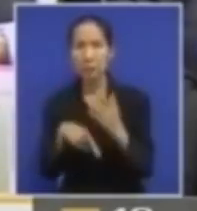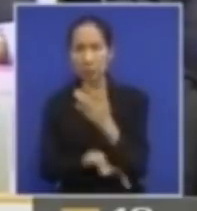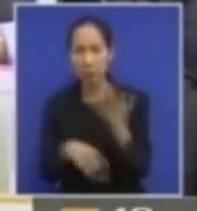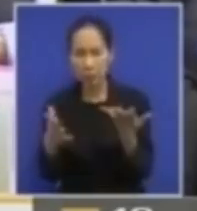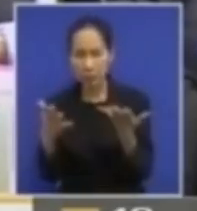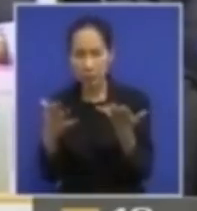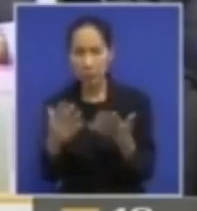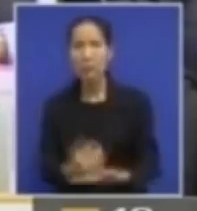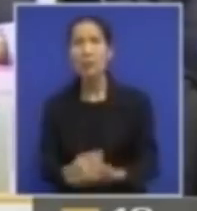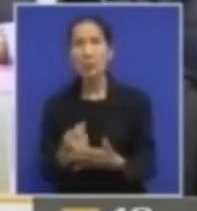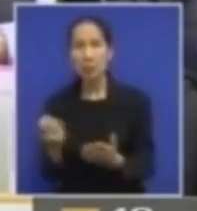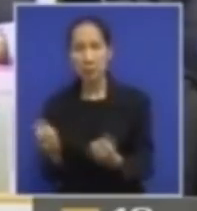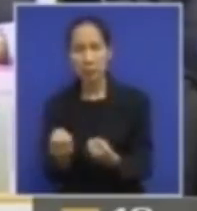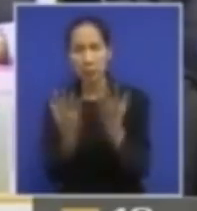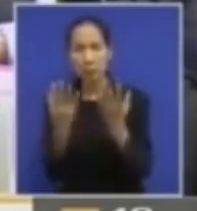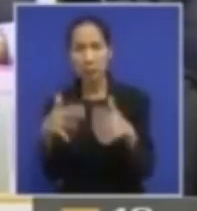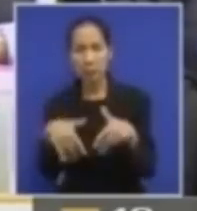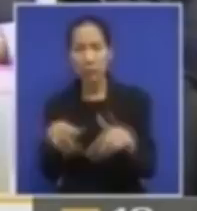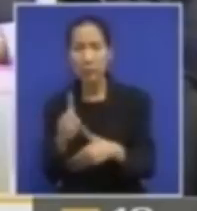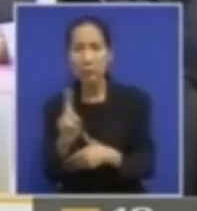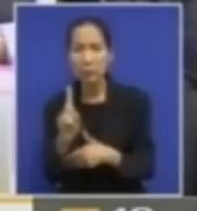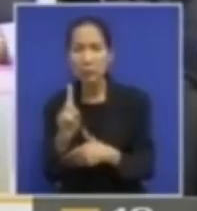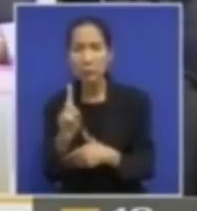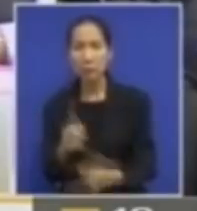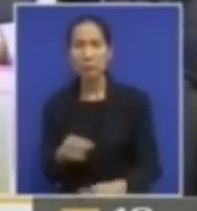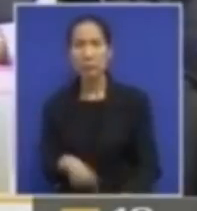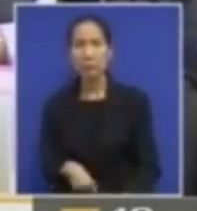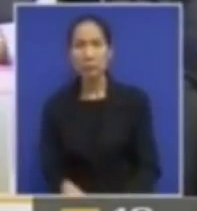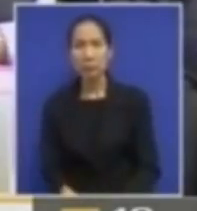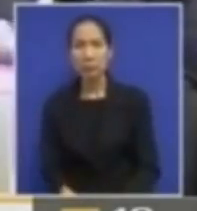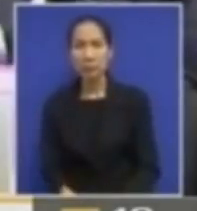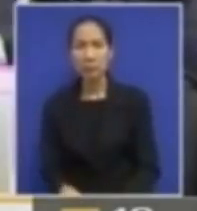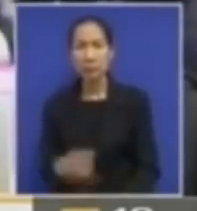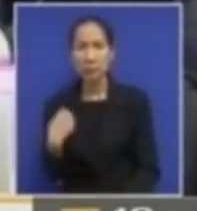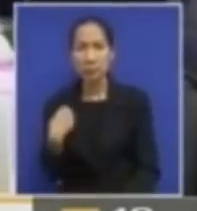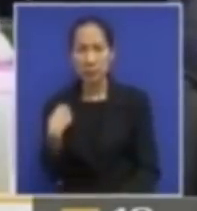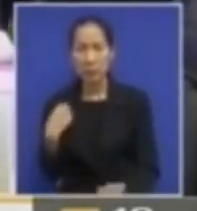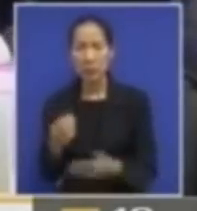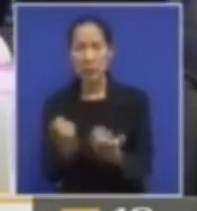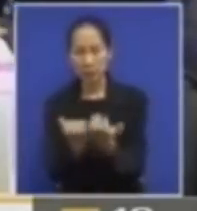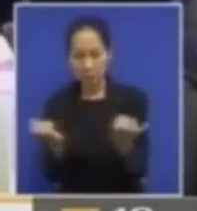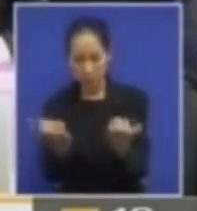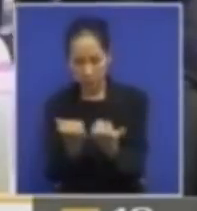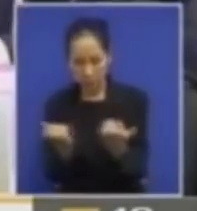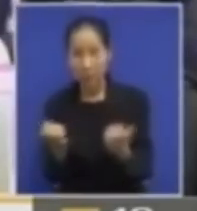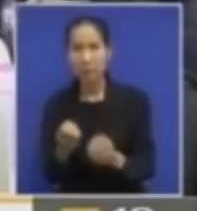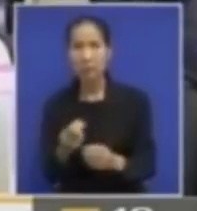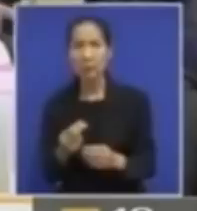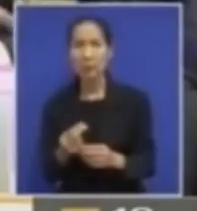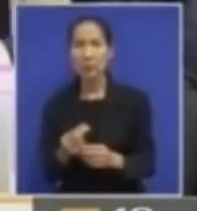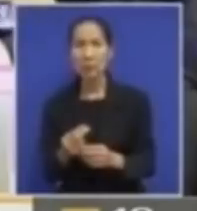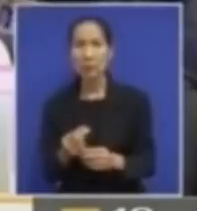นครับท่านท่านครับความไม่สุจริตของการใช้บทบัญญัติรัฐธรรมนูญการใช้กฎหมาย